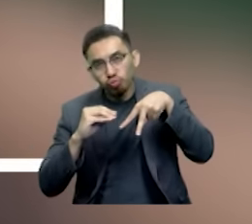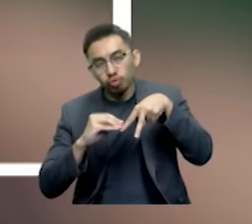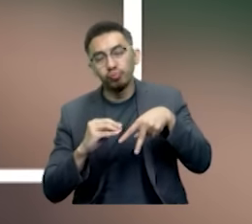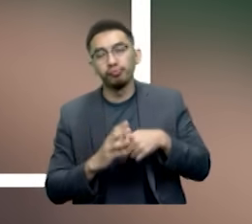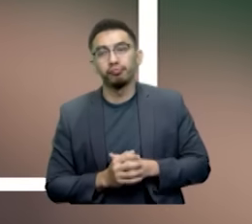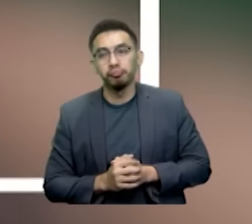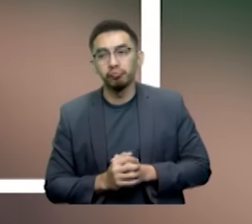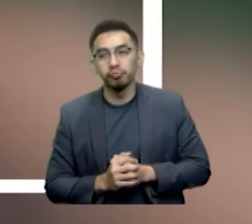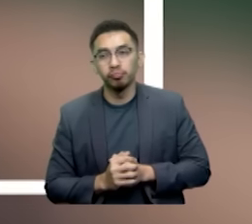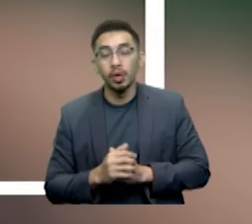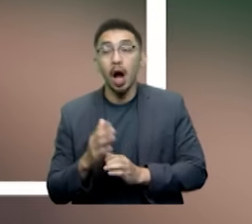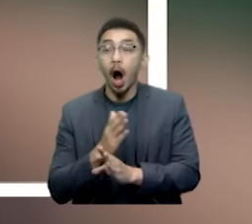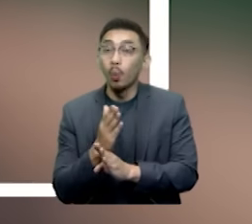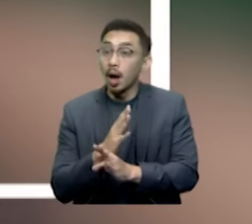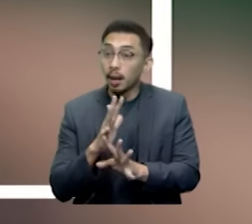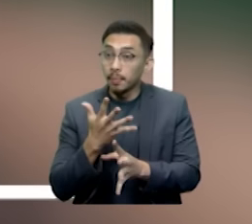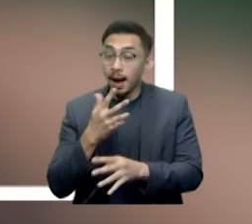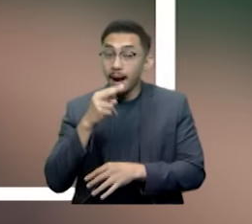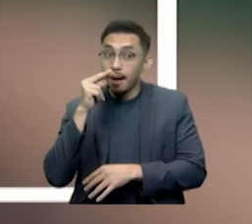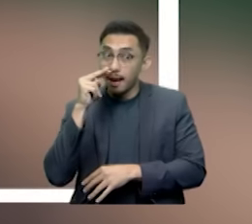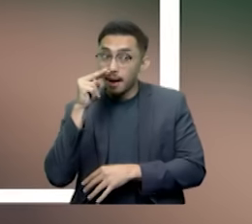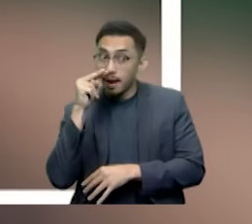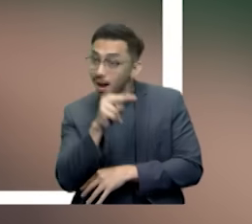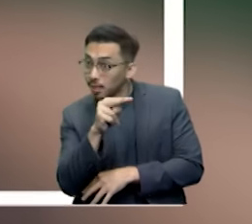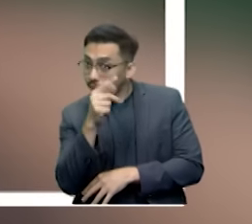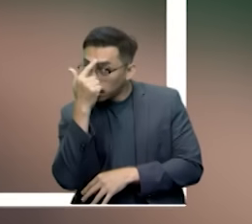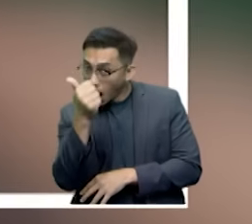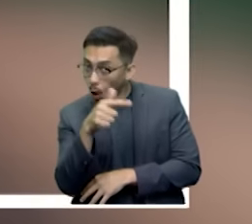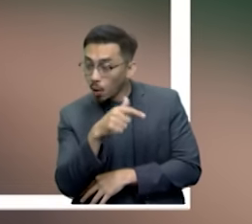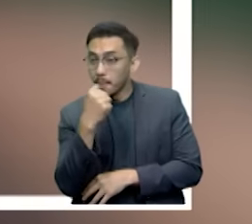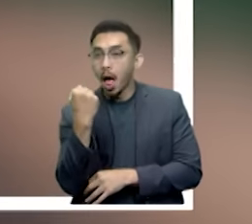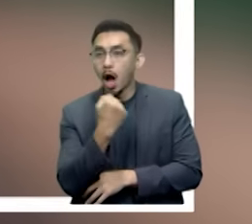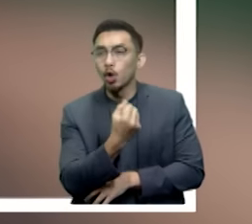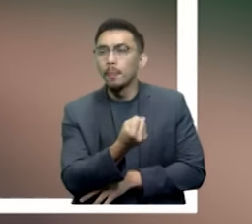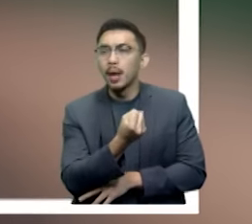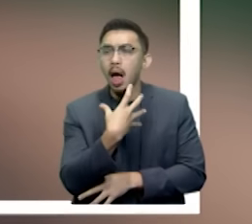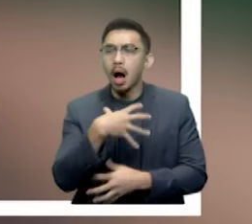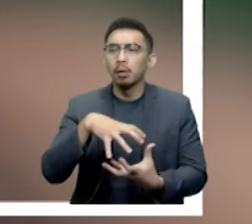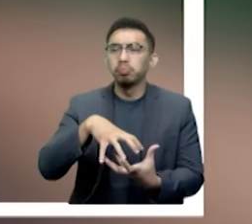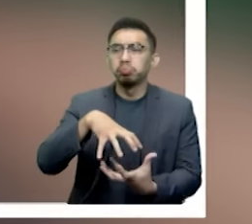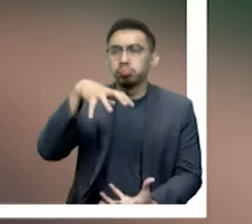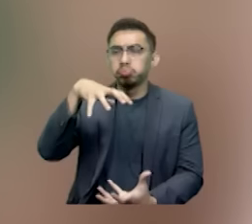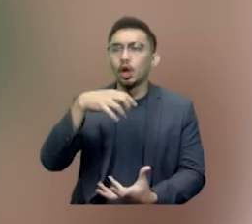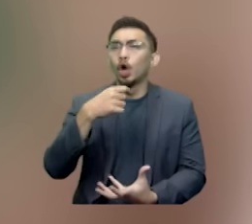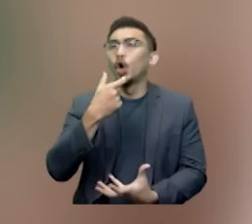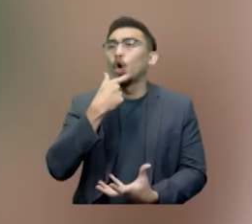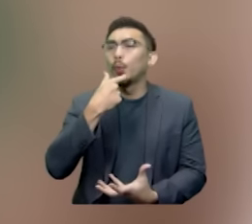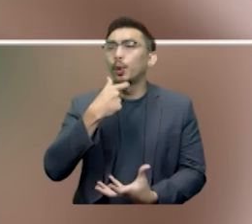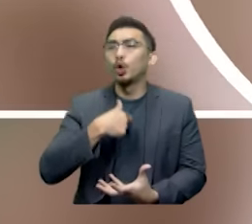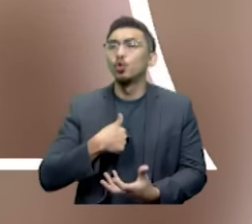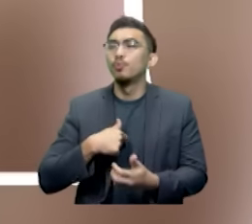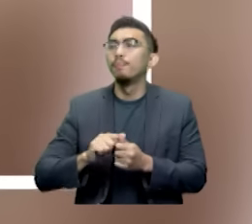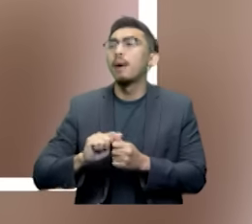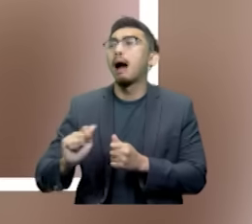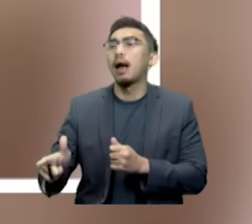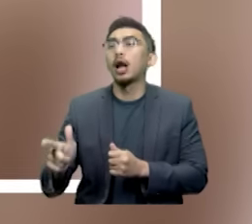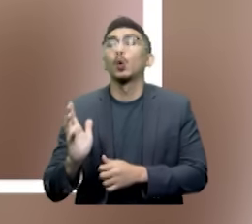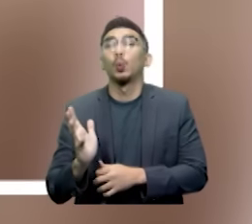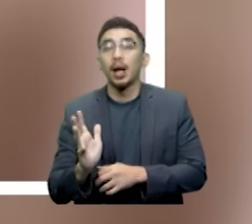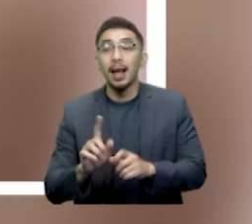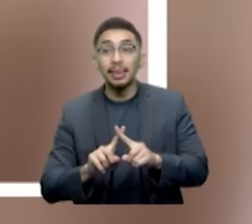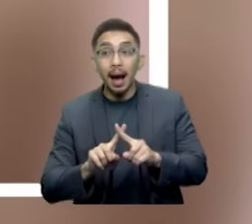Awalnya, saat dipergoki pedagang lain, pelaku mengaku sudah membayar 3 plastik kerupuk yang dibawanya. Namun saat dihitung ulang,